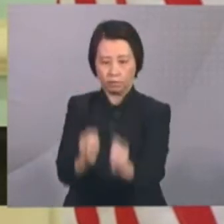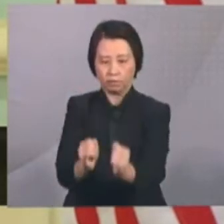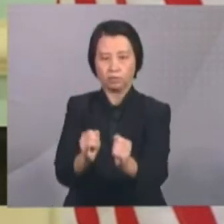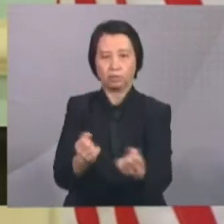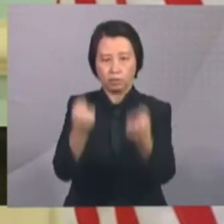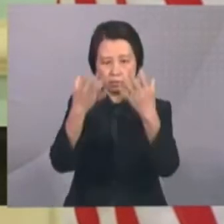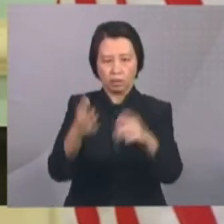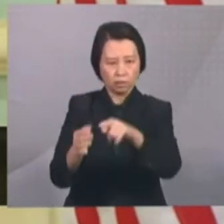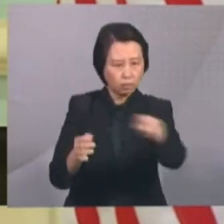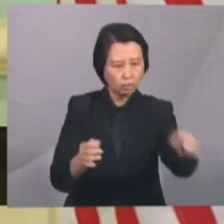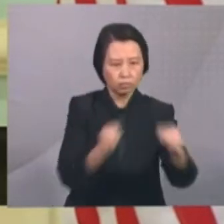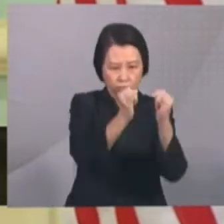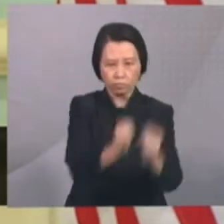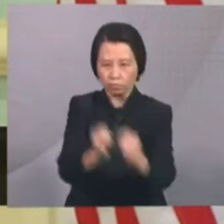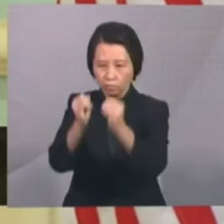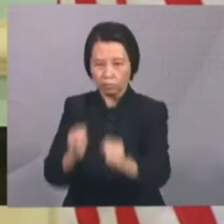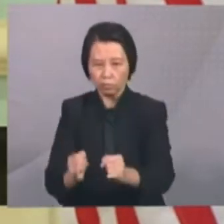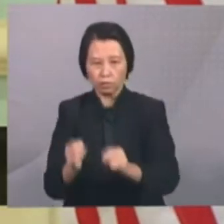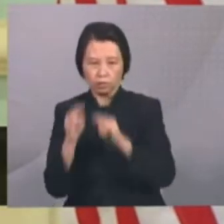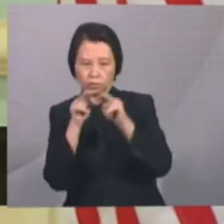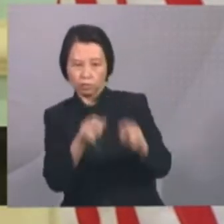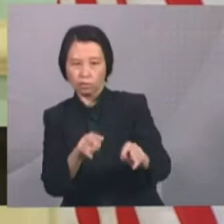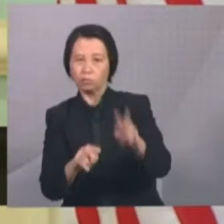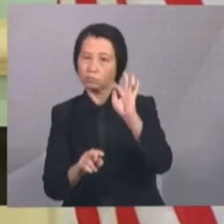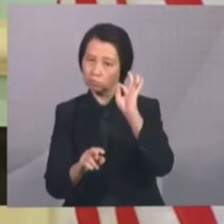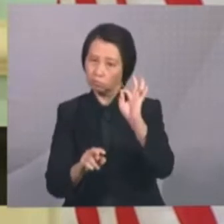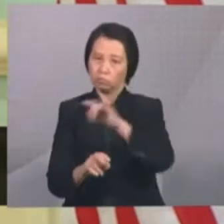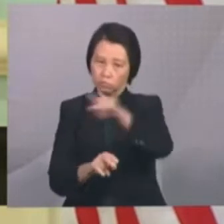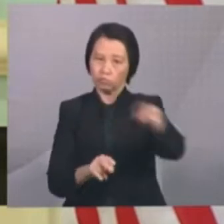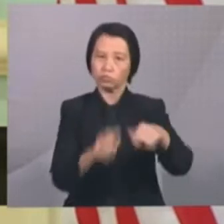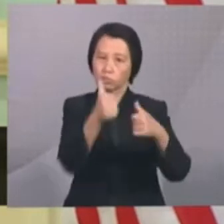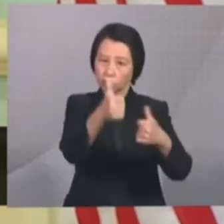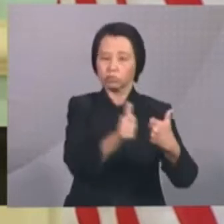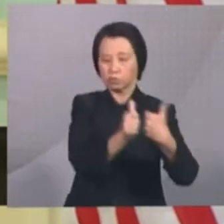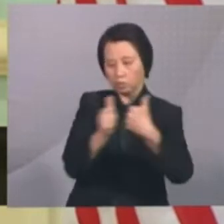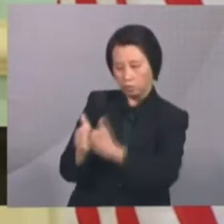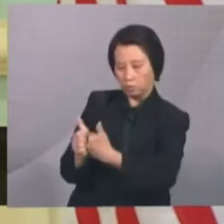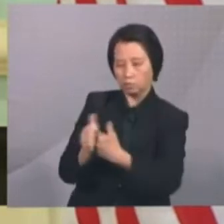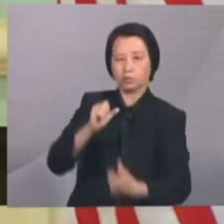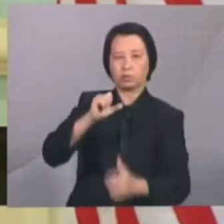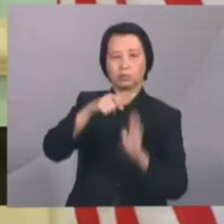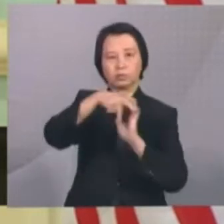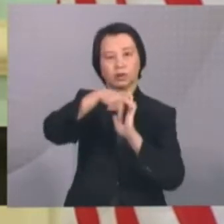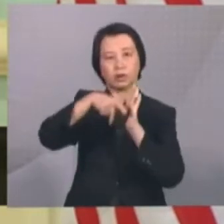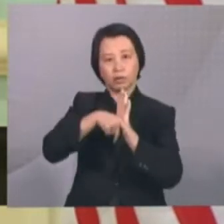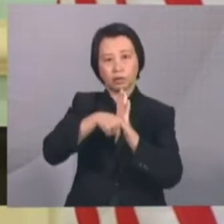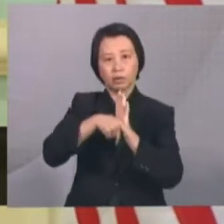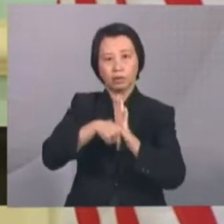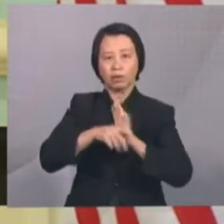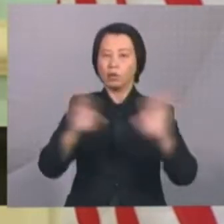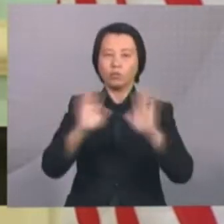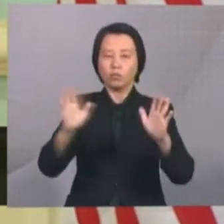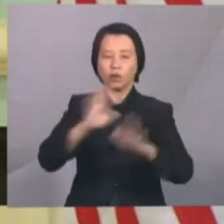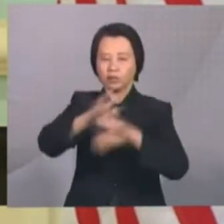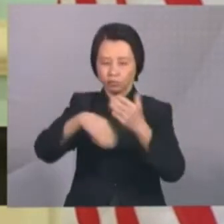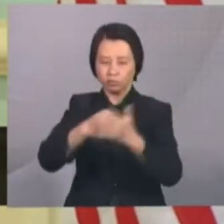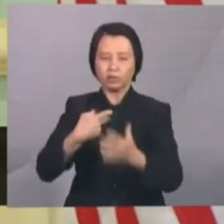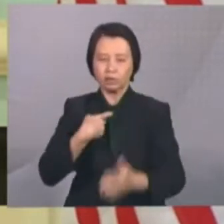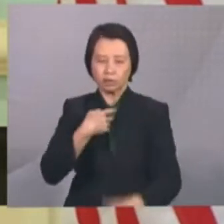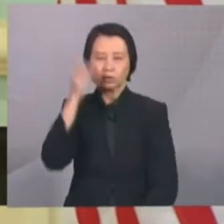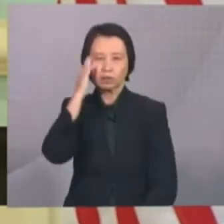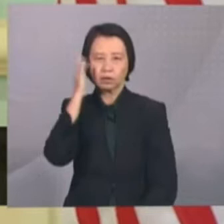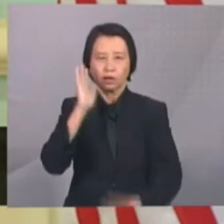kebanyakannya kecil lihat juga mematuhi peraturan yang dikeluarkan walaupun tidak semua kita tahu